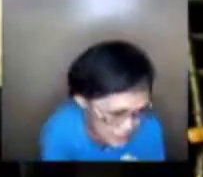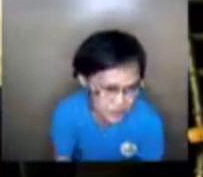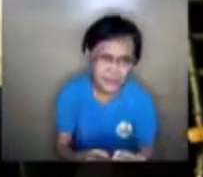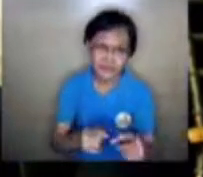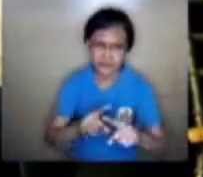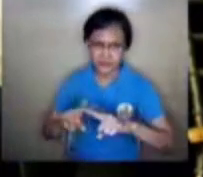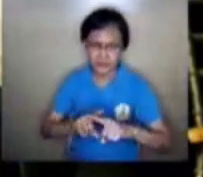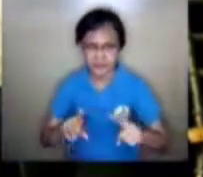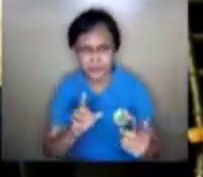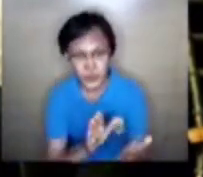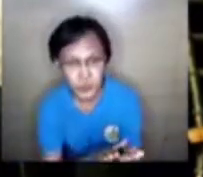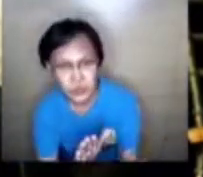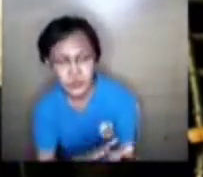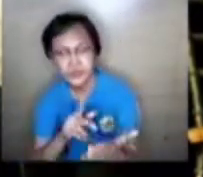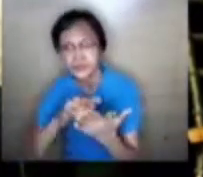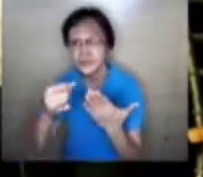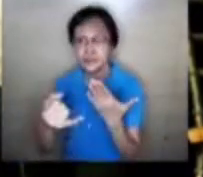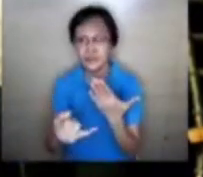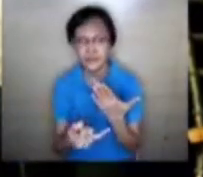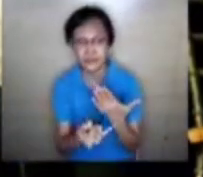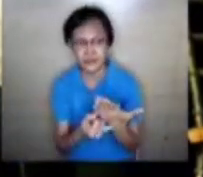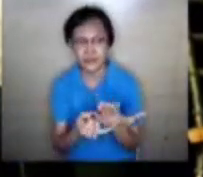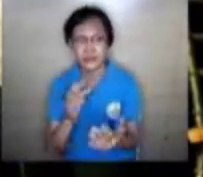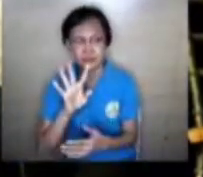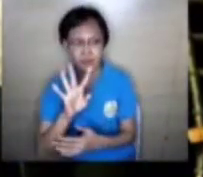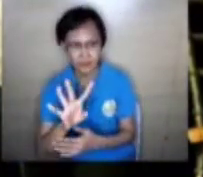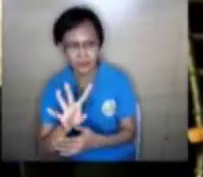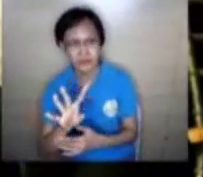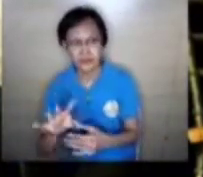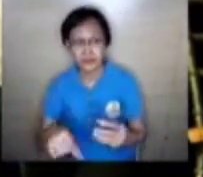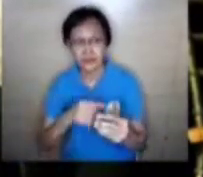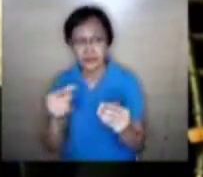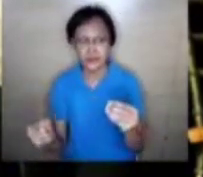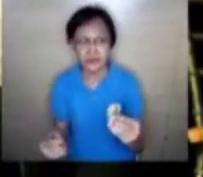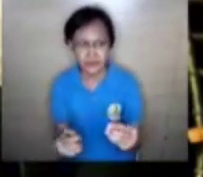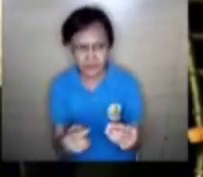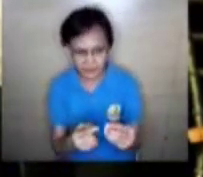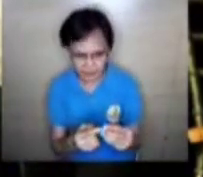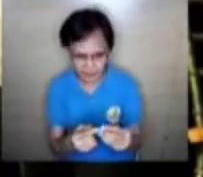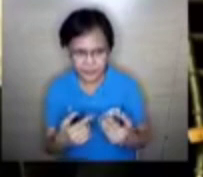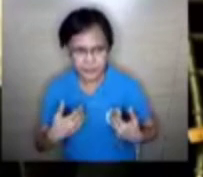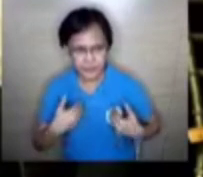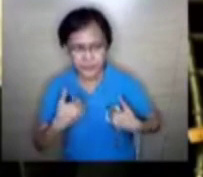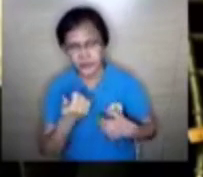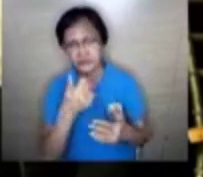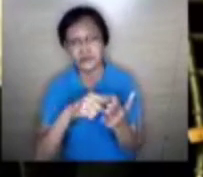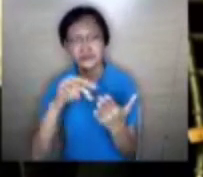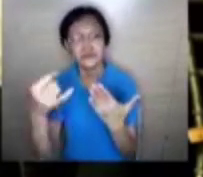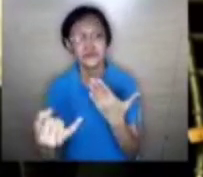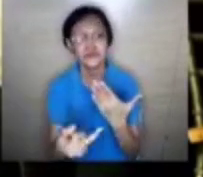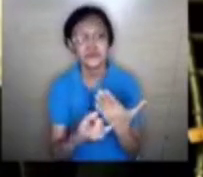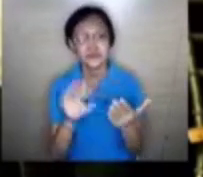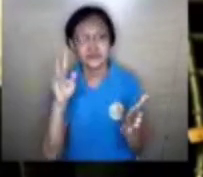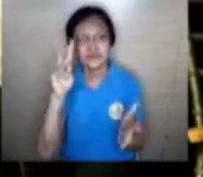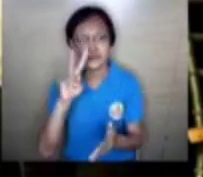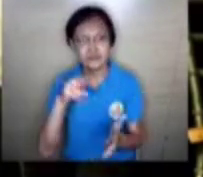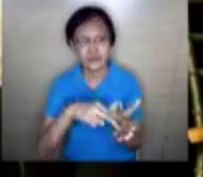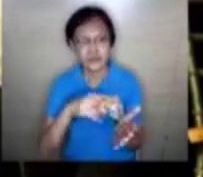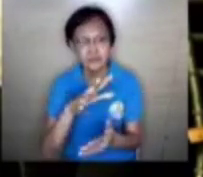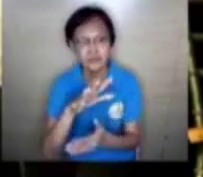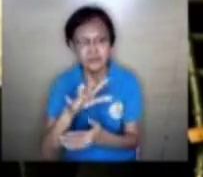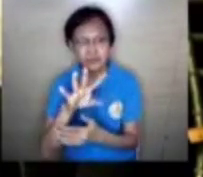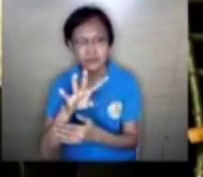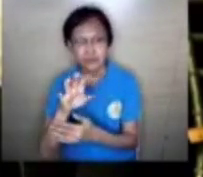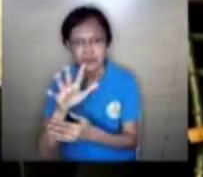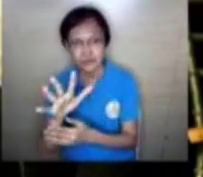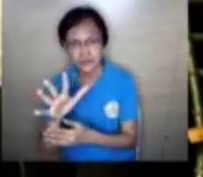Ang ating pamantasan ng Lungsod ng Pasig o PLP, Meron tayong 3,054 enrollees ngayong